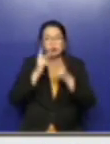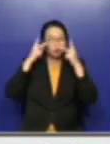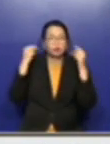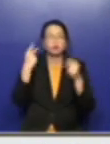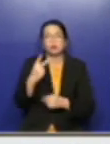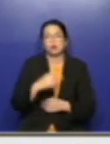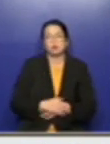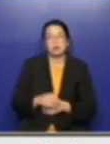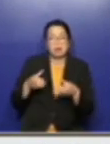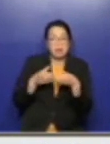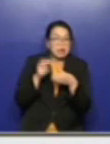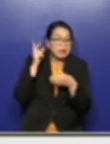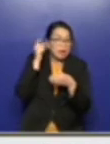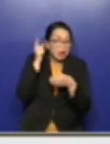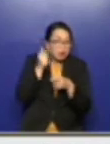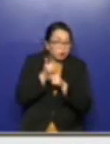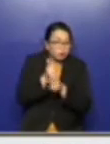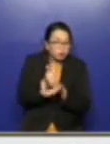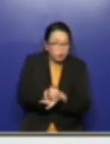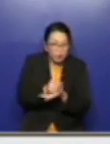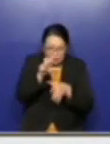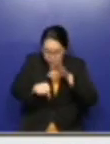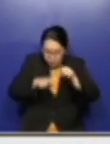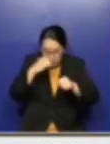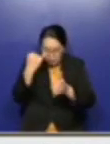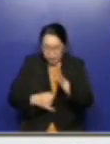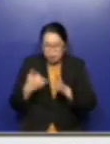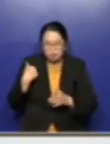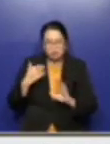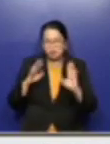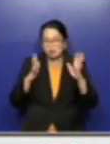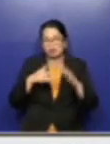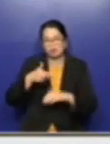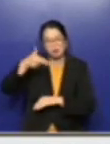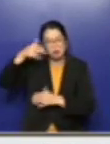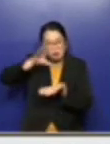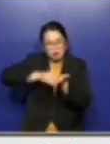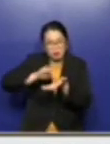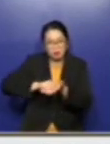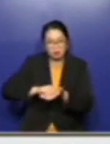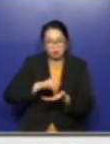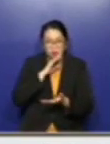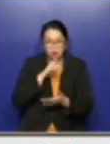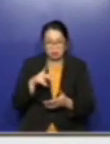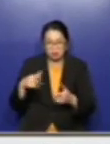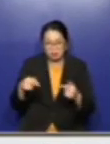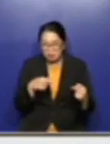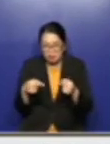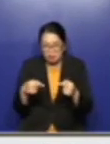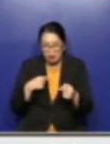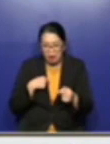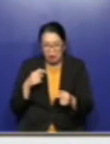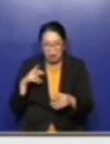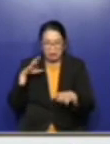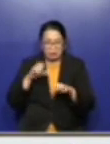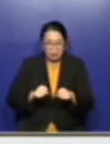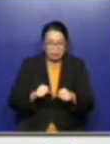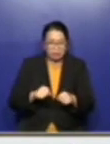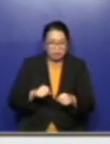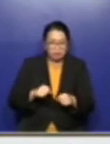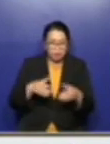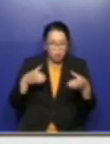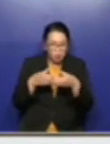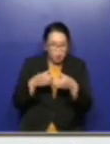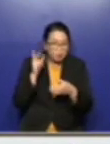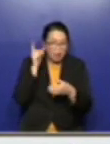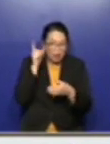างเคลียร์กันรู้เรื่องสมัยก่อนวงจรนี้ต้องมีนักข่าวเข้าไปคอยขัดผลประโยชน์ครับคอยเข้าไปแก้ไขปัญหาให้กับบ้านนี้เมืองนี้แม้จะ